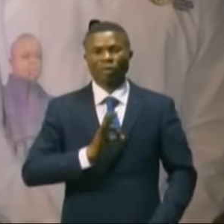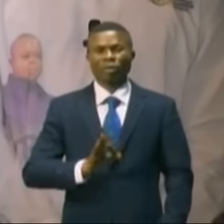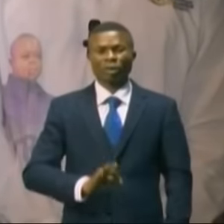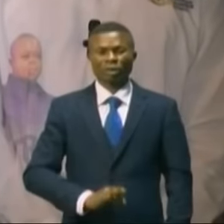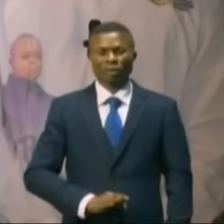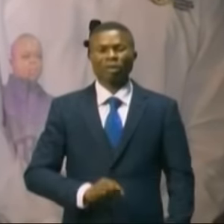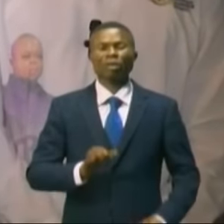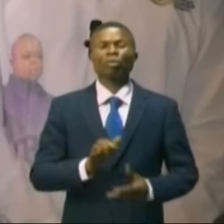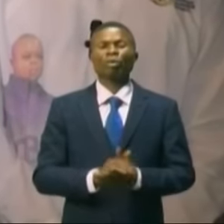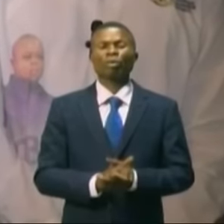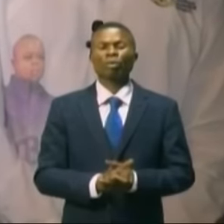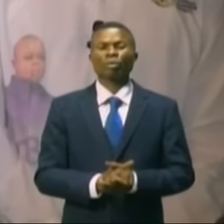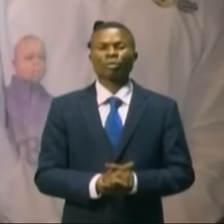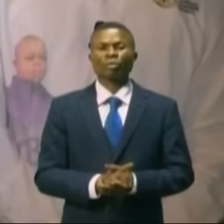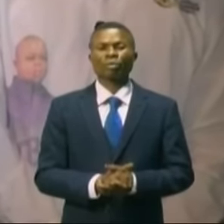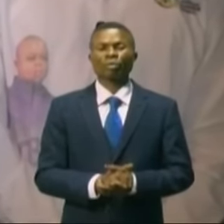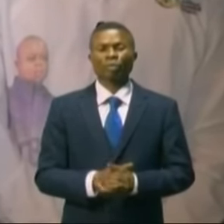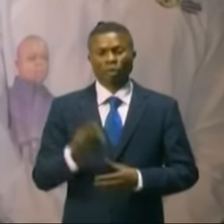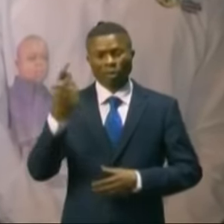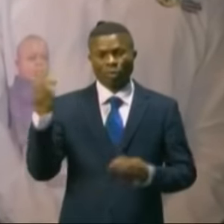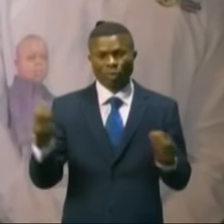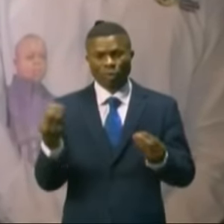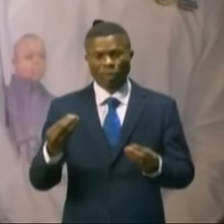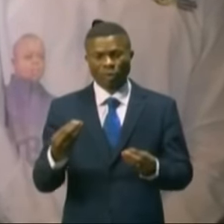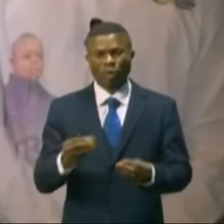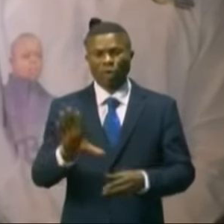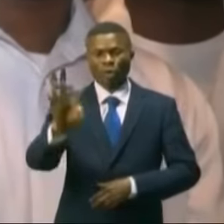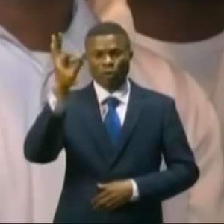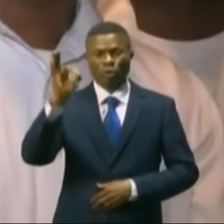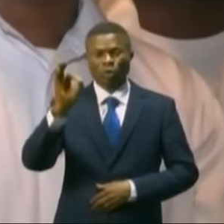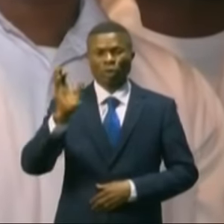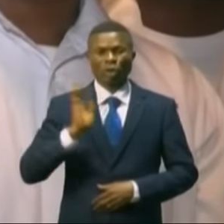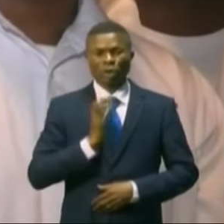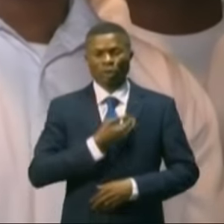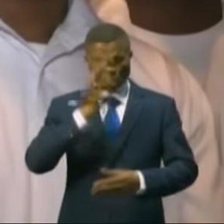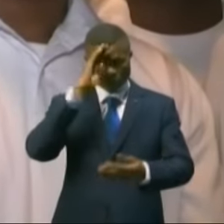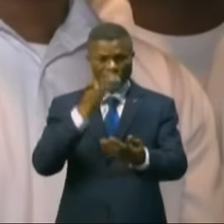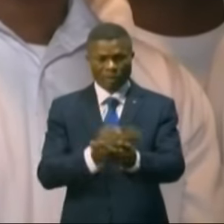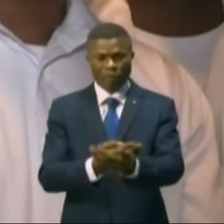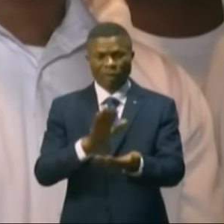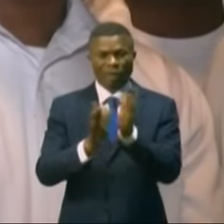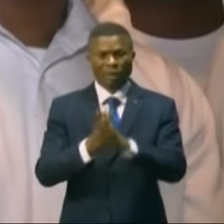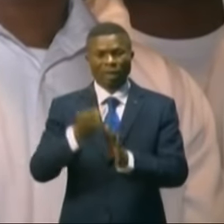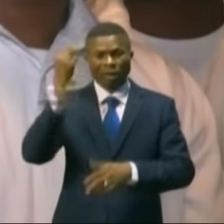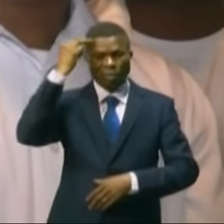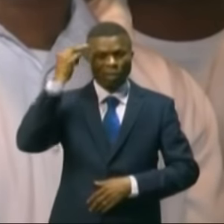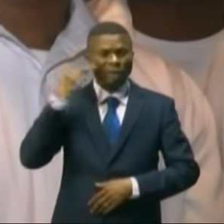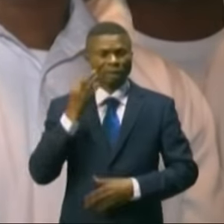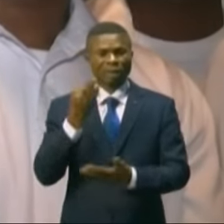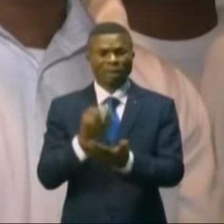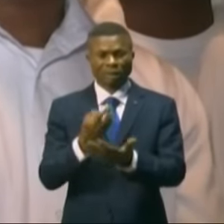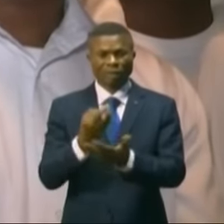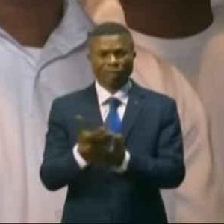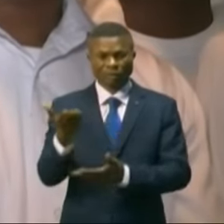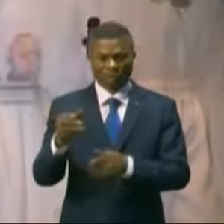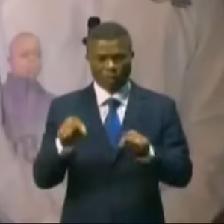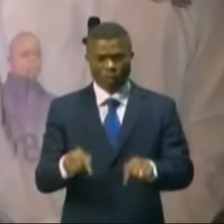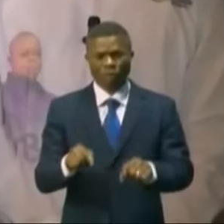Félix-Antoine Tshisekedi Tshilombo, pour avoir élevé un des nôtres au rang qui est le vôtre